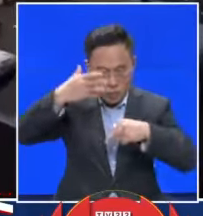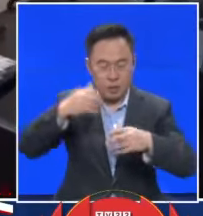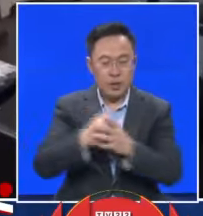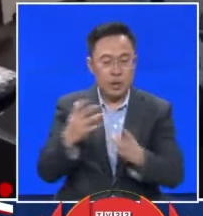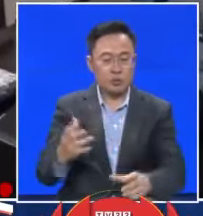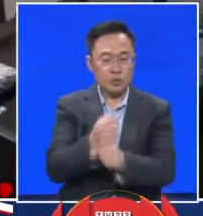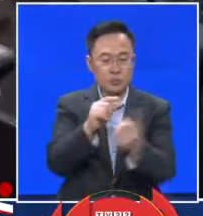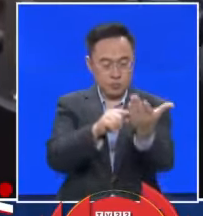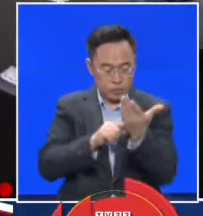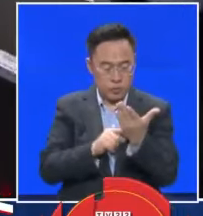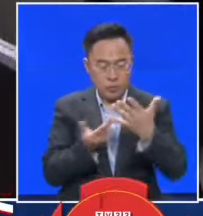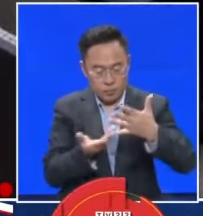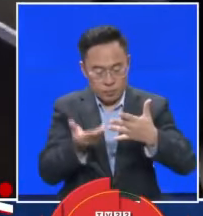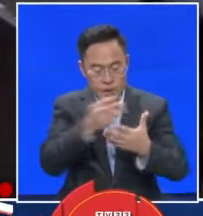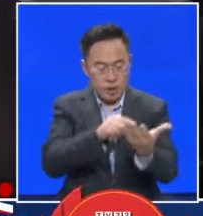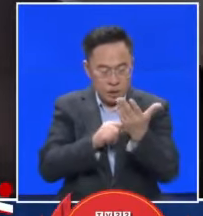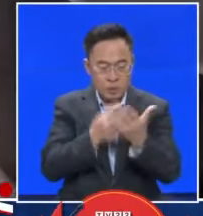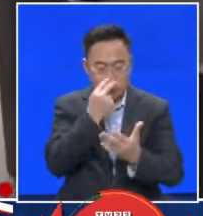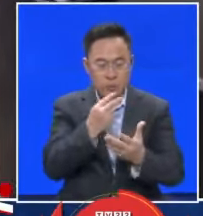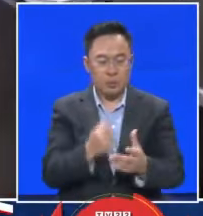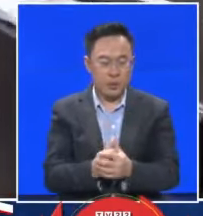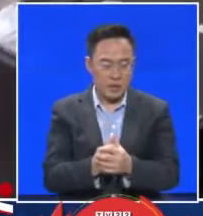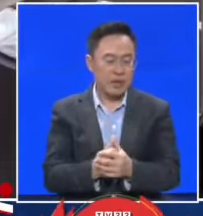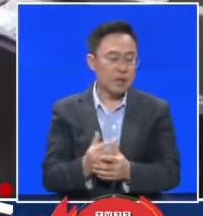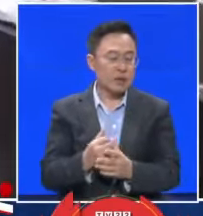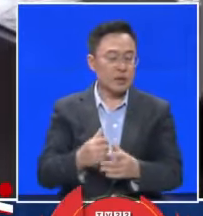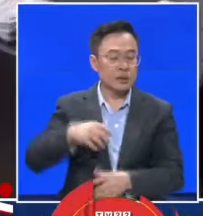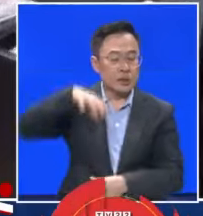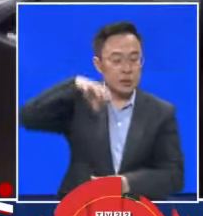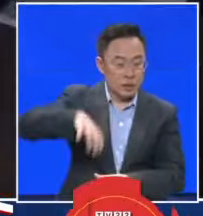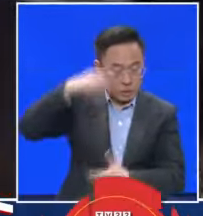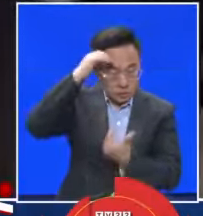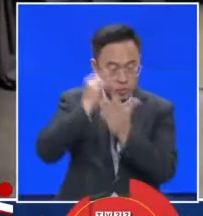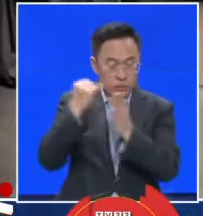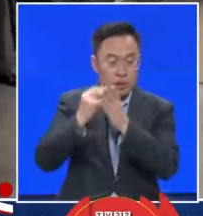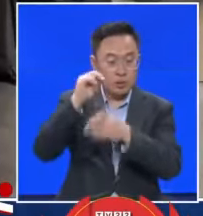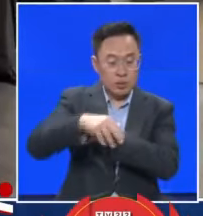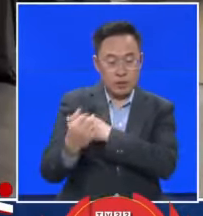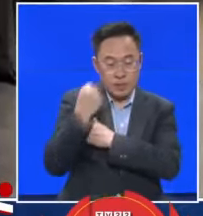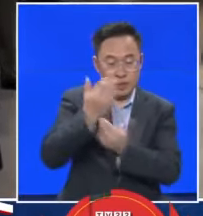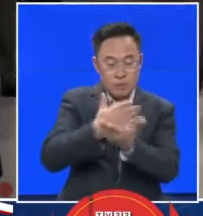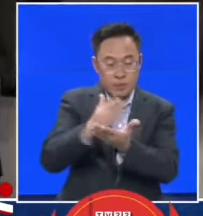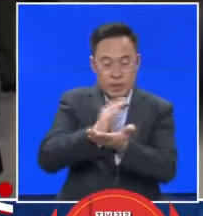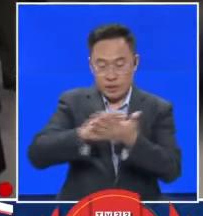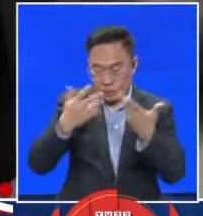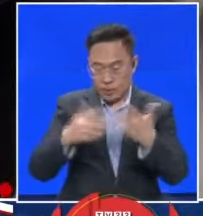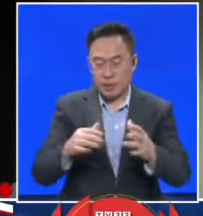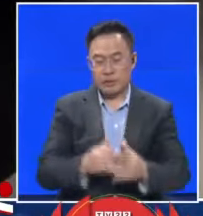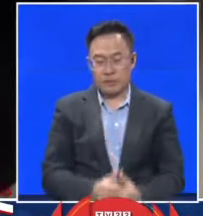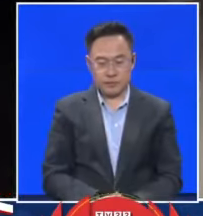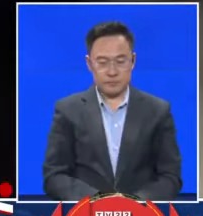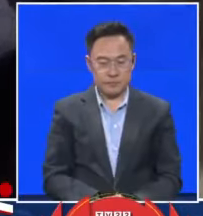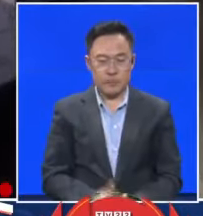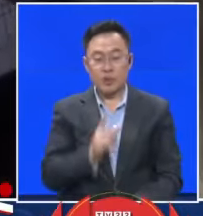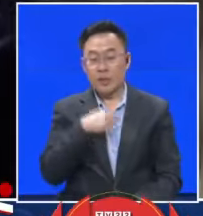มาเป็นลำดับชั้นบ้านตนเองก็ควรเก็บกวาดให้ดีตอนนี้มีการมอบอำนาจในการบริหารไปแล้วนะคะส่วนที่มี